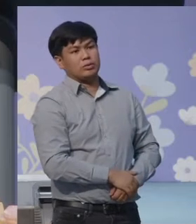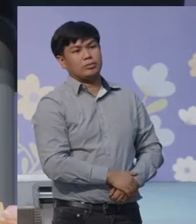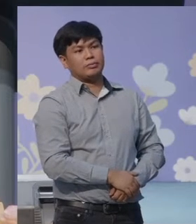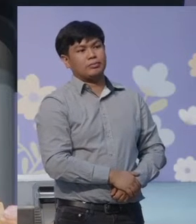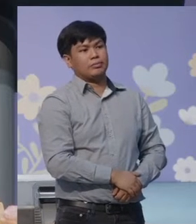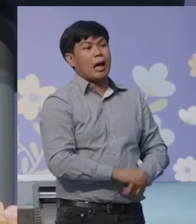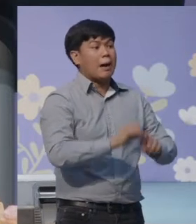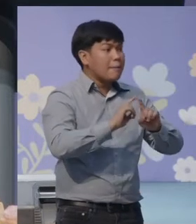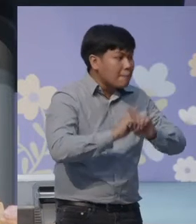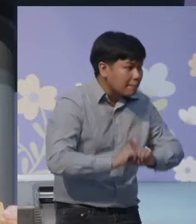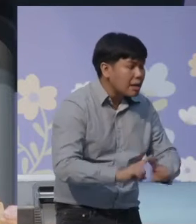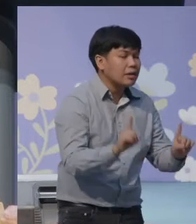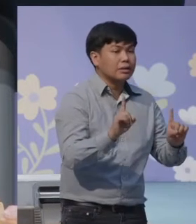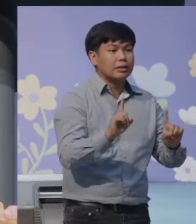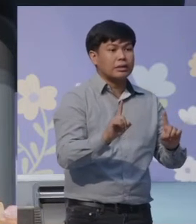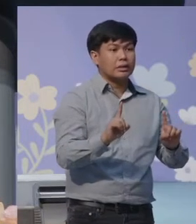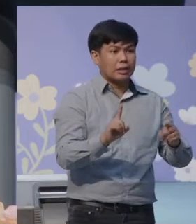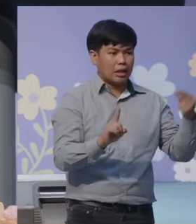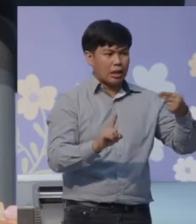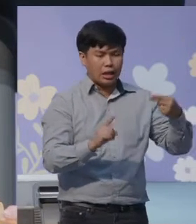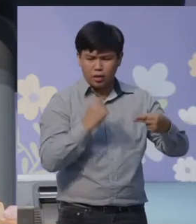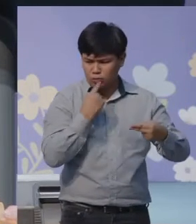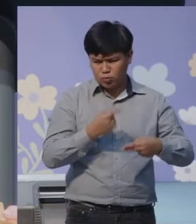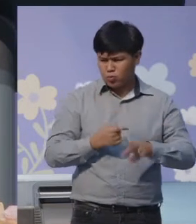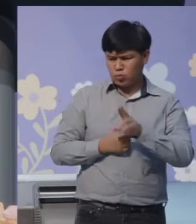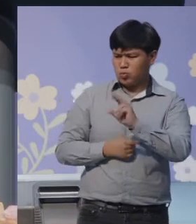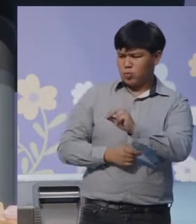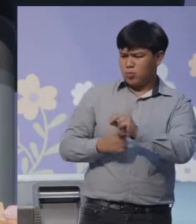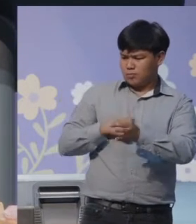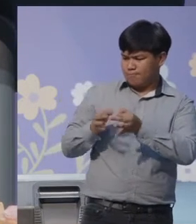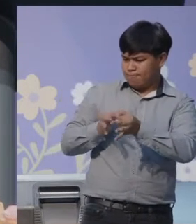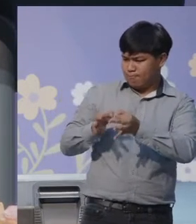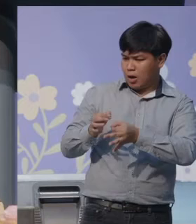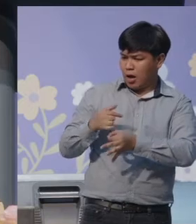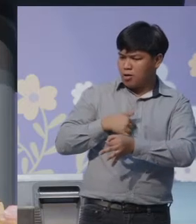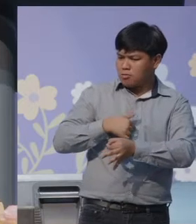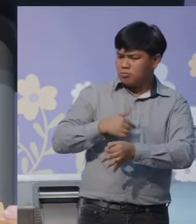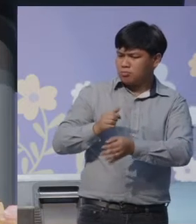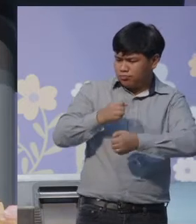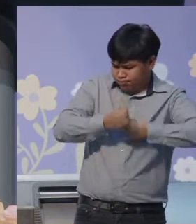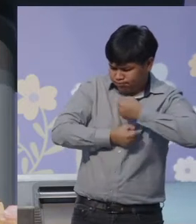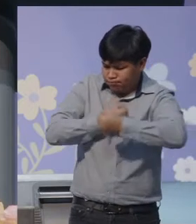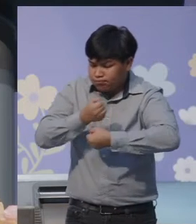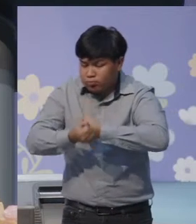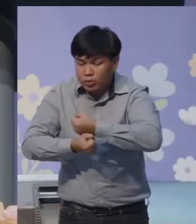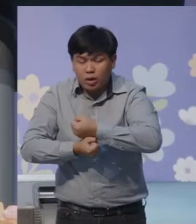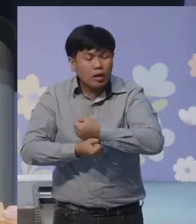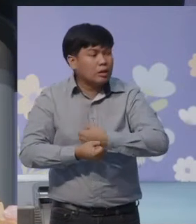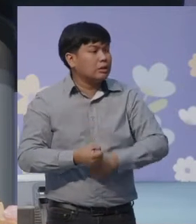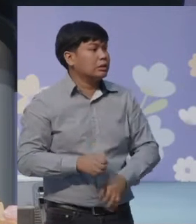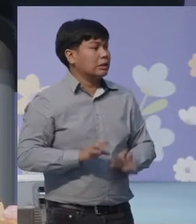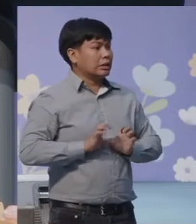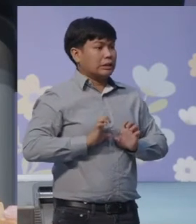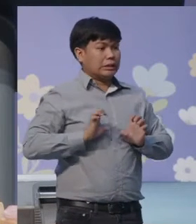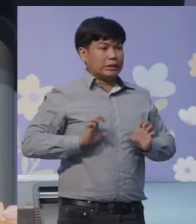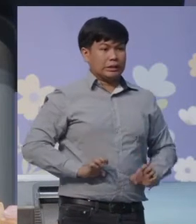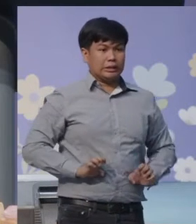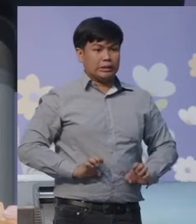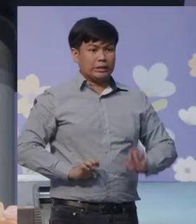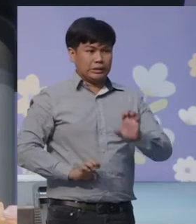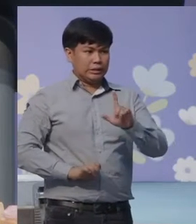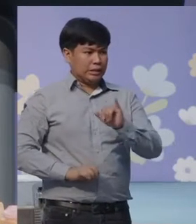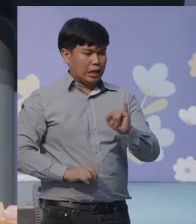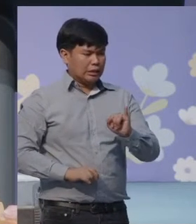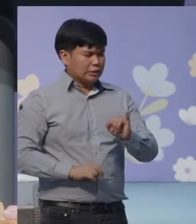Pero, nung nagpaliwanag si Hana, yung puso ni Eli, nagbigay